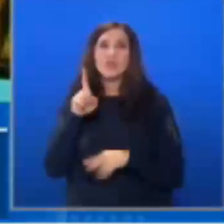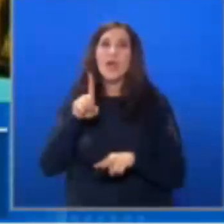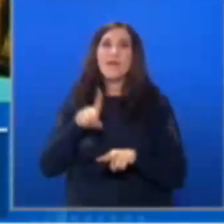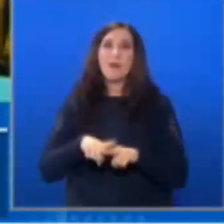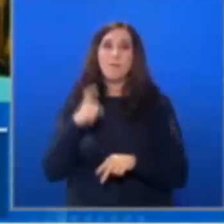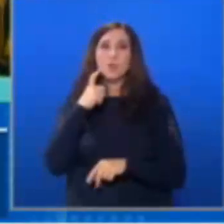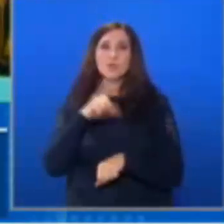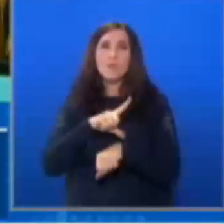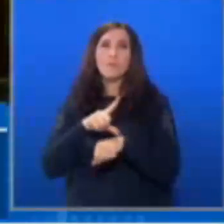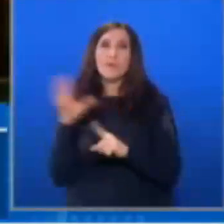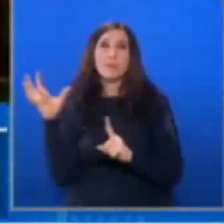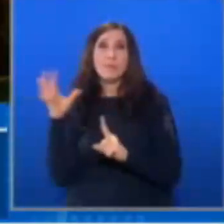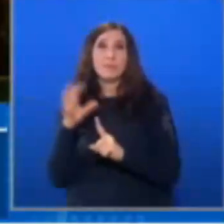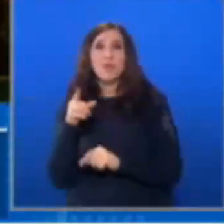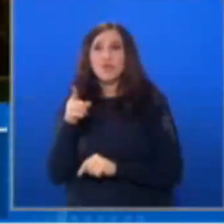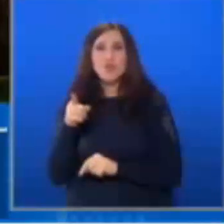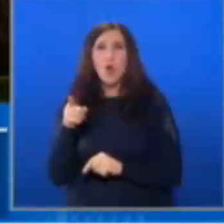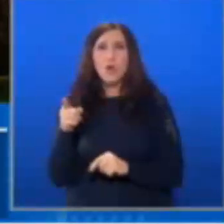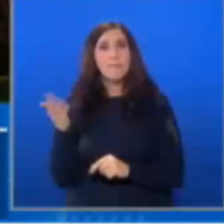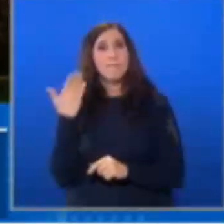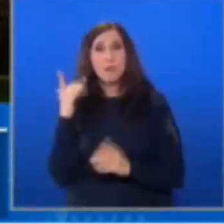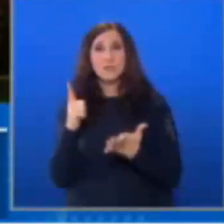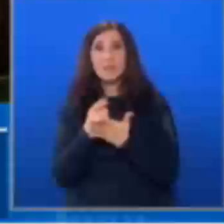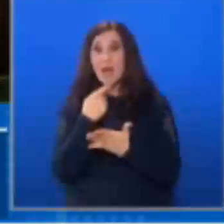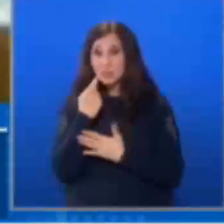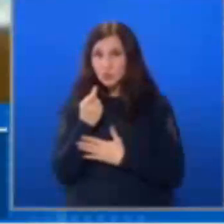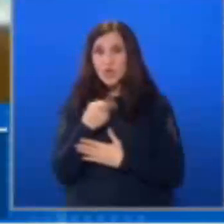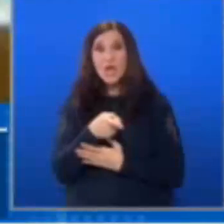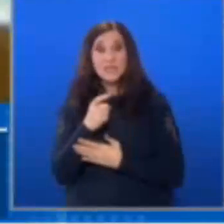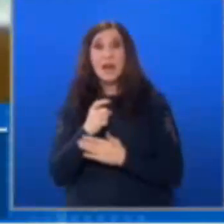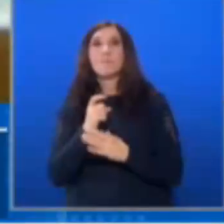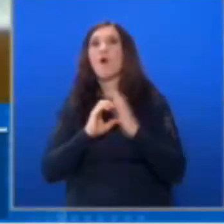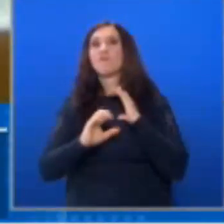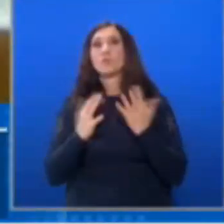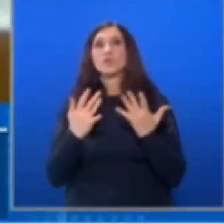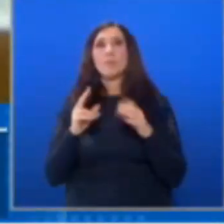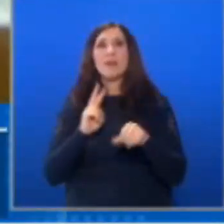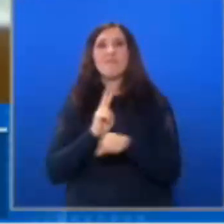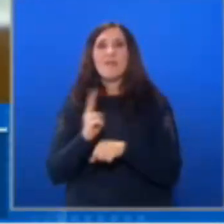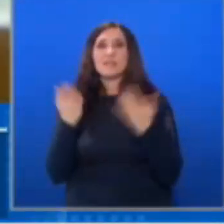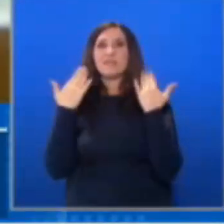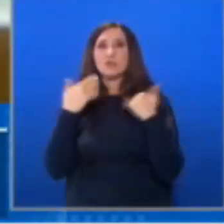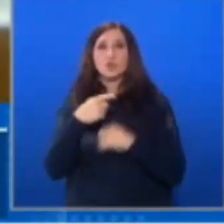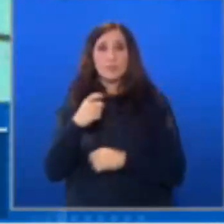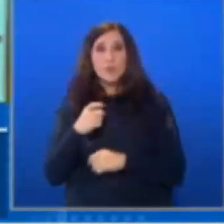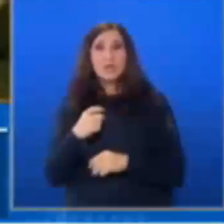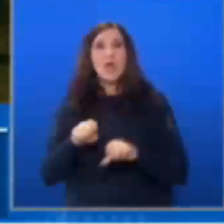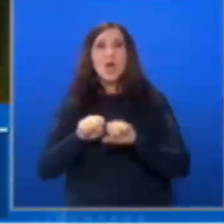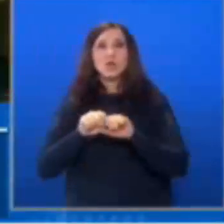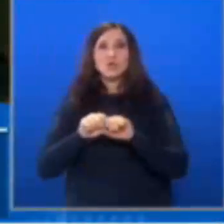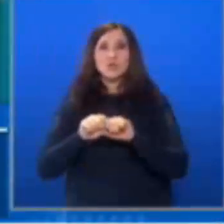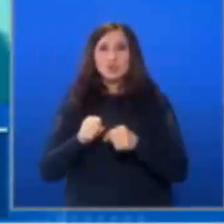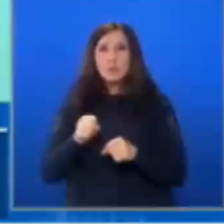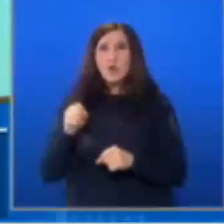Борисов. По време на нападението той е на 17 години и стреля по автобус 12 с пневматично оръжие. Разбито е едното